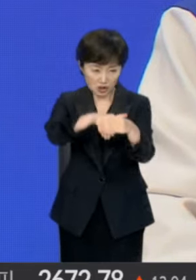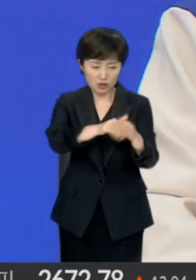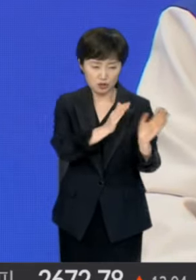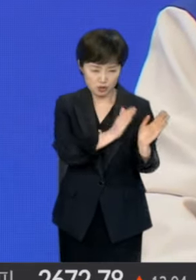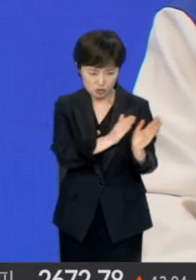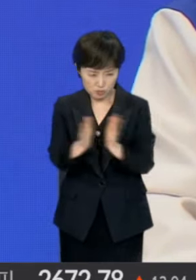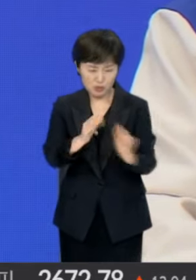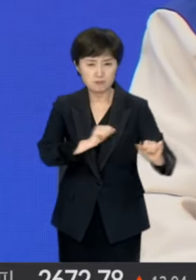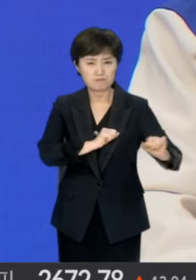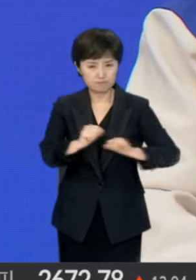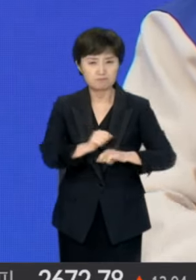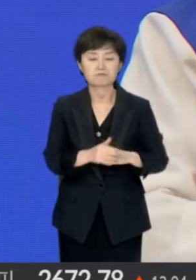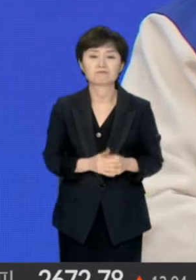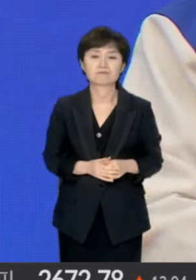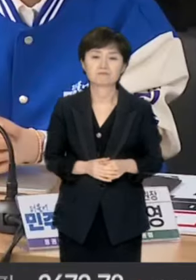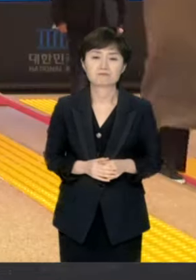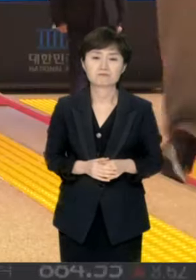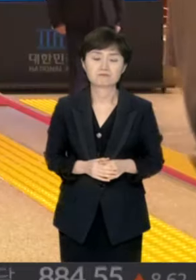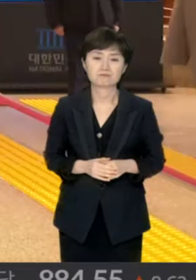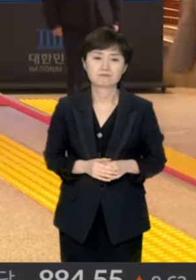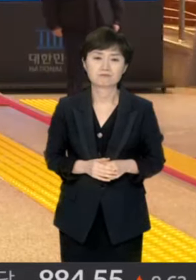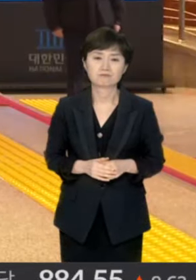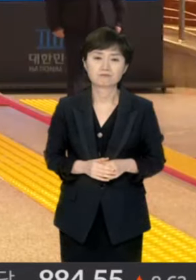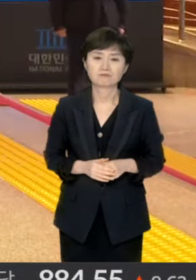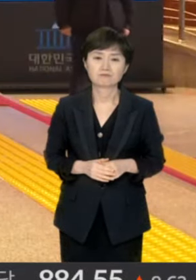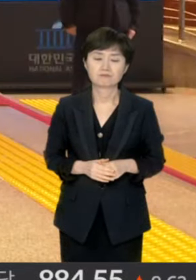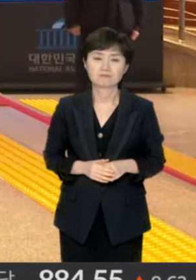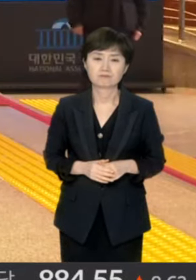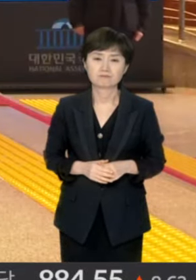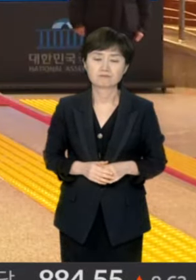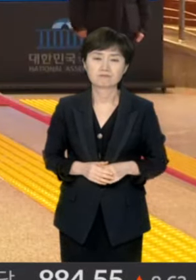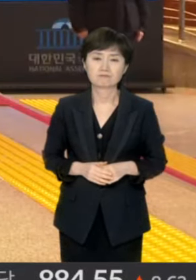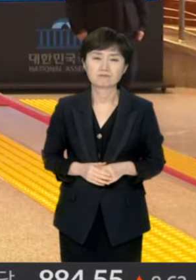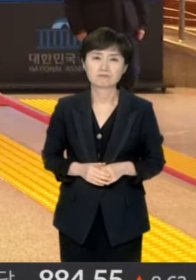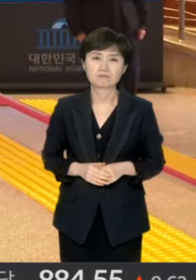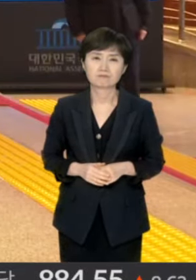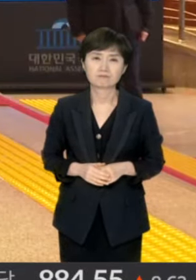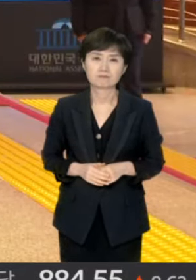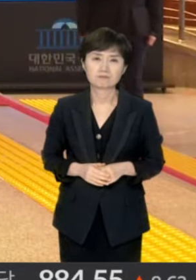본선거 준비에 돌입한다는 계획입니다. 지금까지 국회에서 전해드렸습니다.